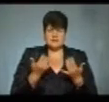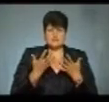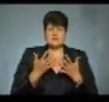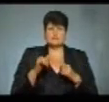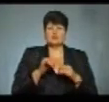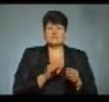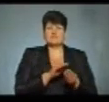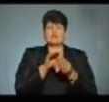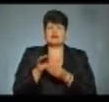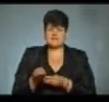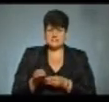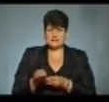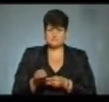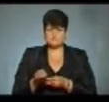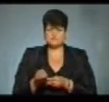їх вивезли, і